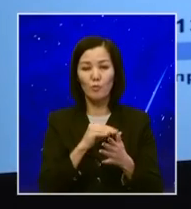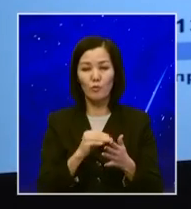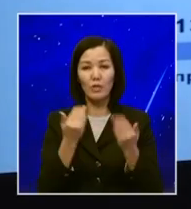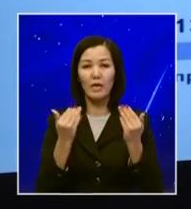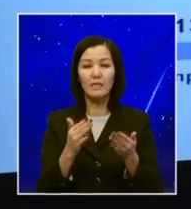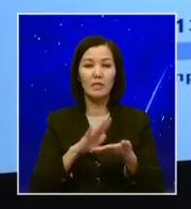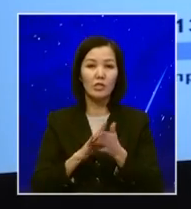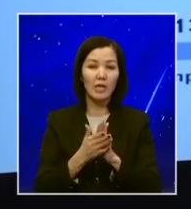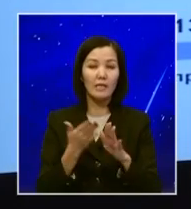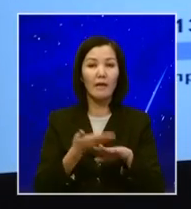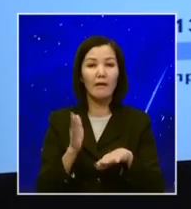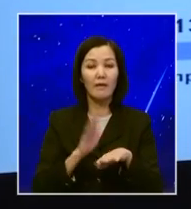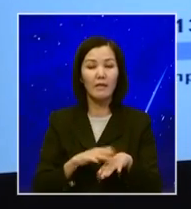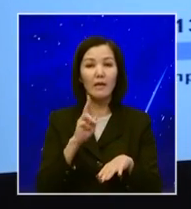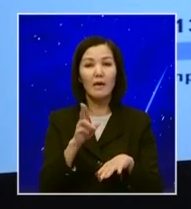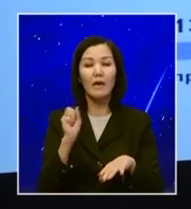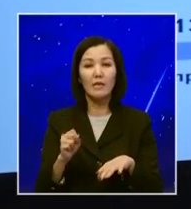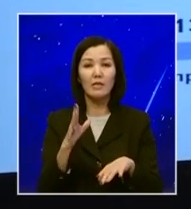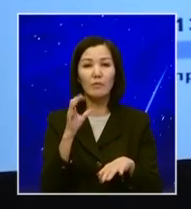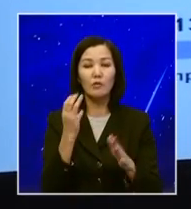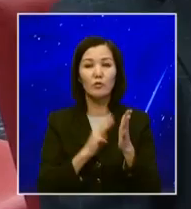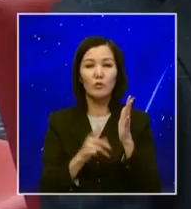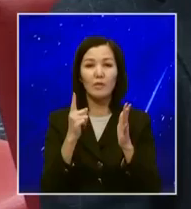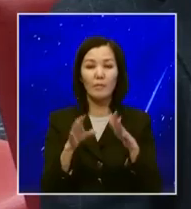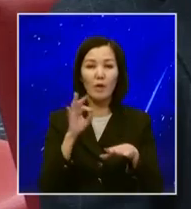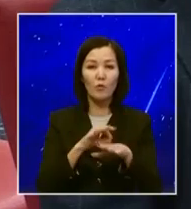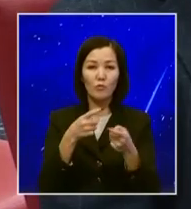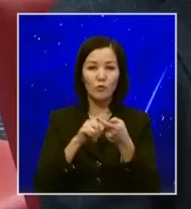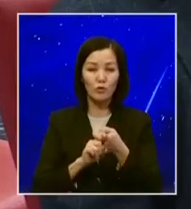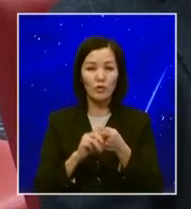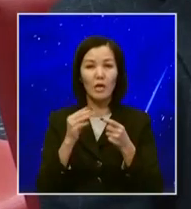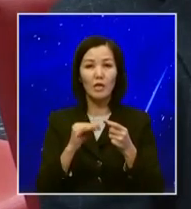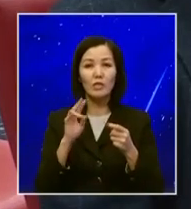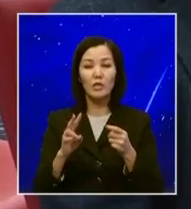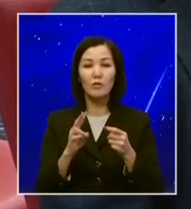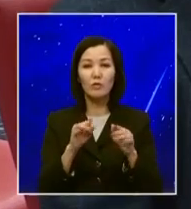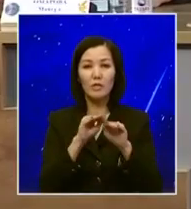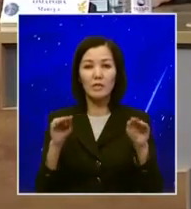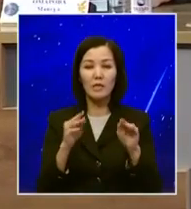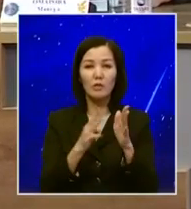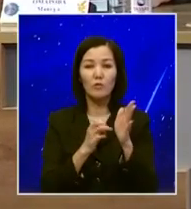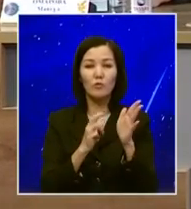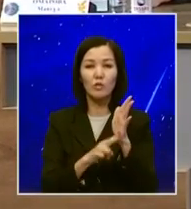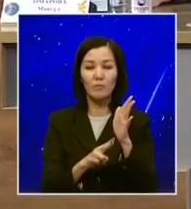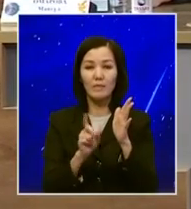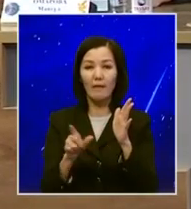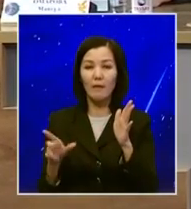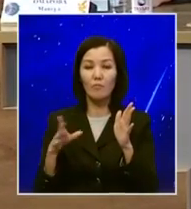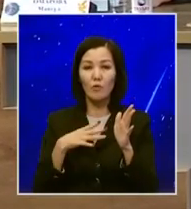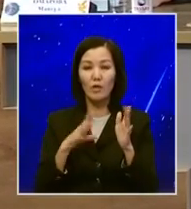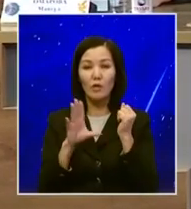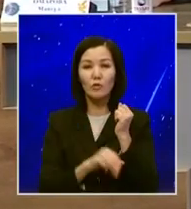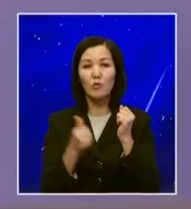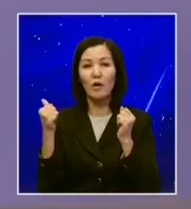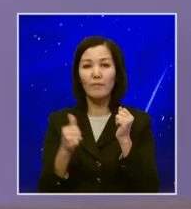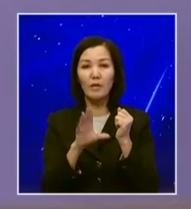қазір эпидахуал күрделі. Қараша айында 591 адам індет жұқтырса, желтоқсандағы көрсеткіш 970-ден асқан. Соңғы аптадағы